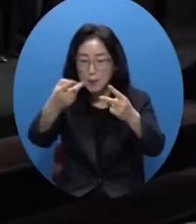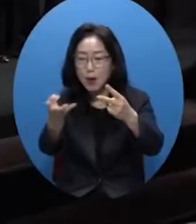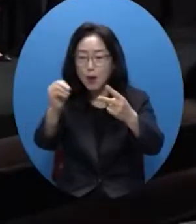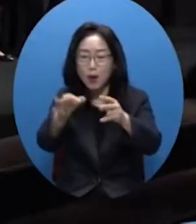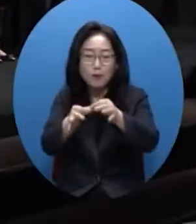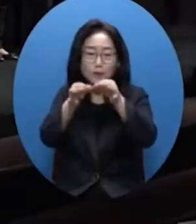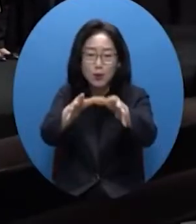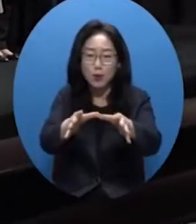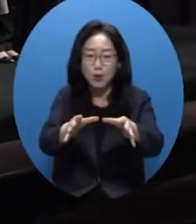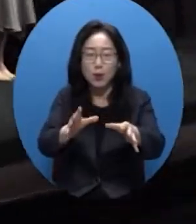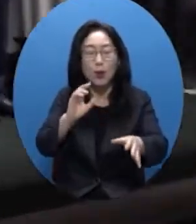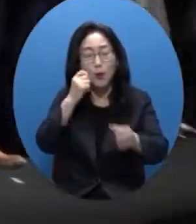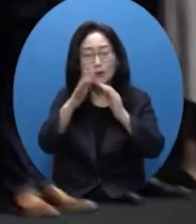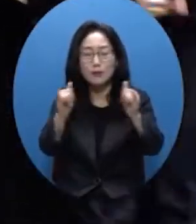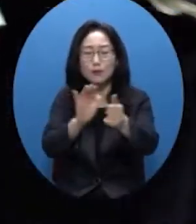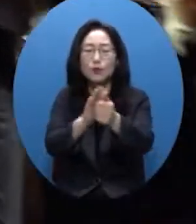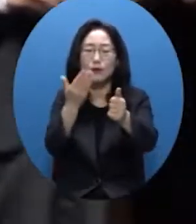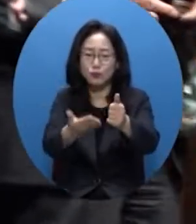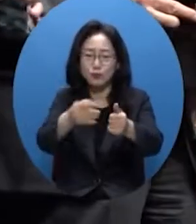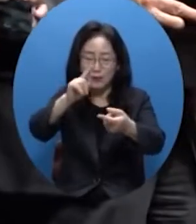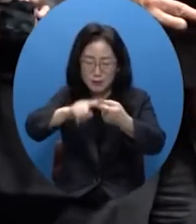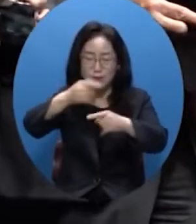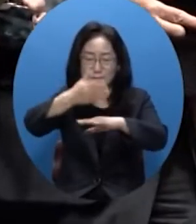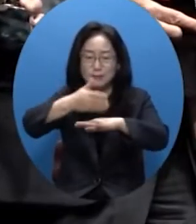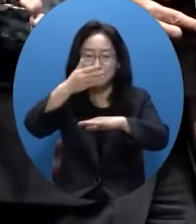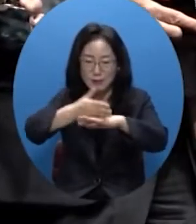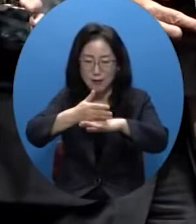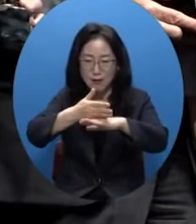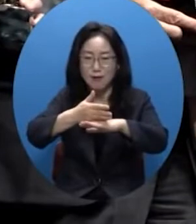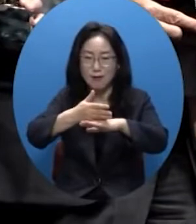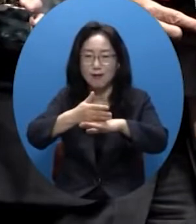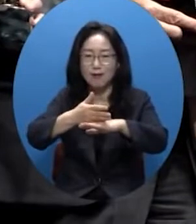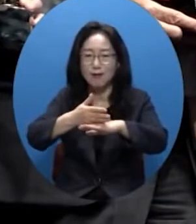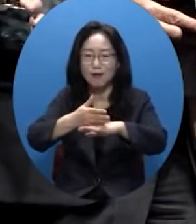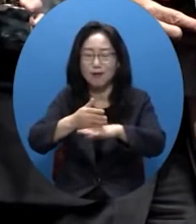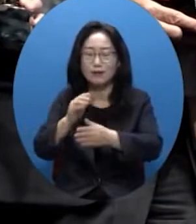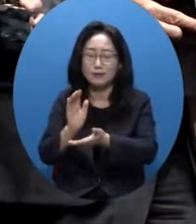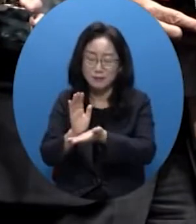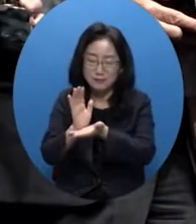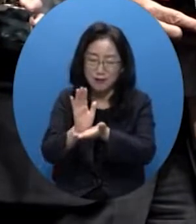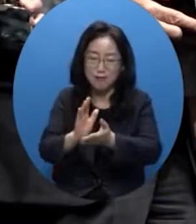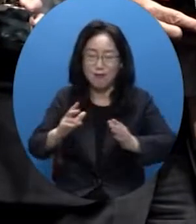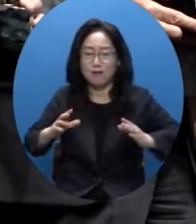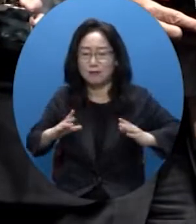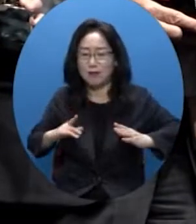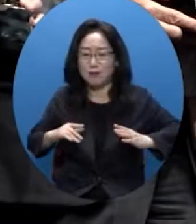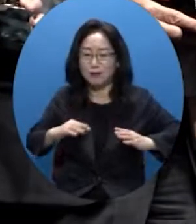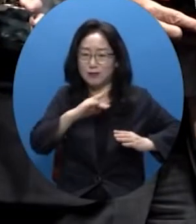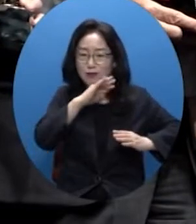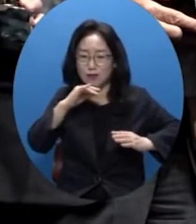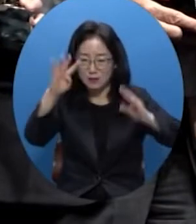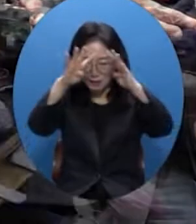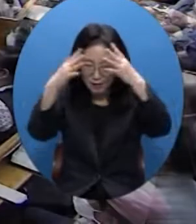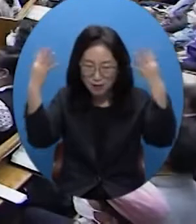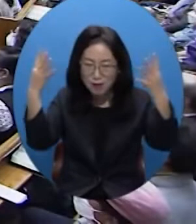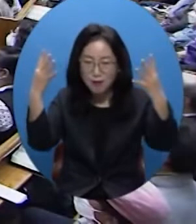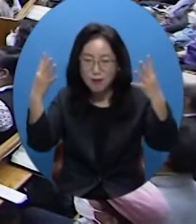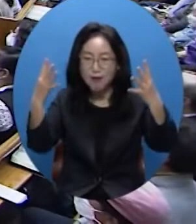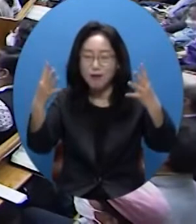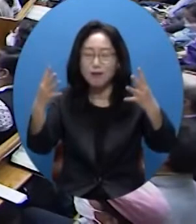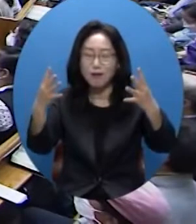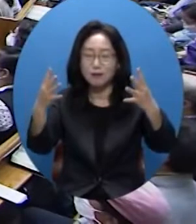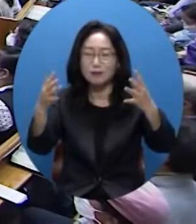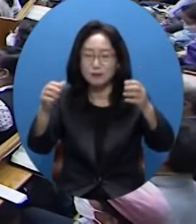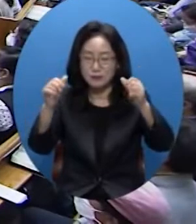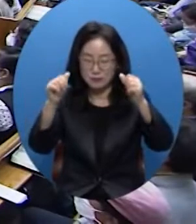분 도와준 것에 대해서 감사해서 a55 자랑 선언된 상을 자기의 주었습니다 그것은 여러분이 받은